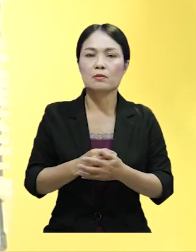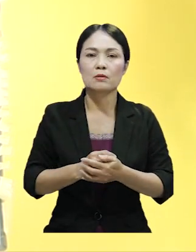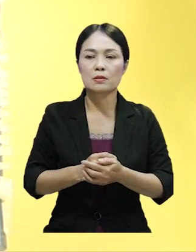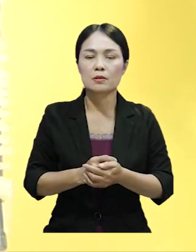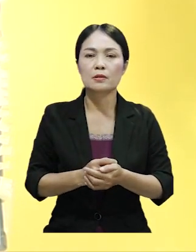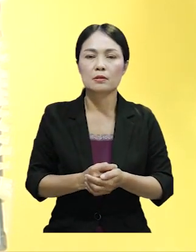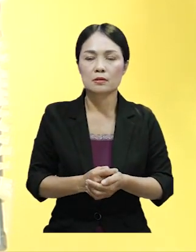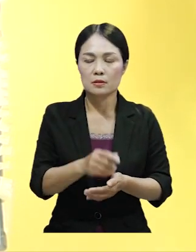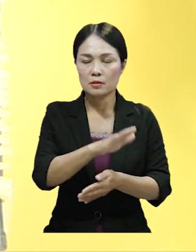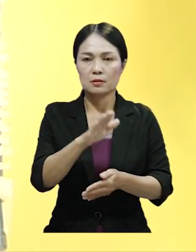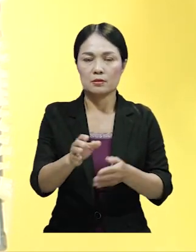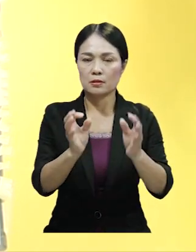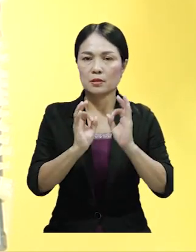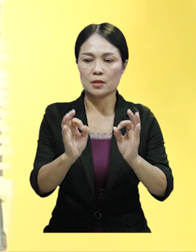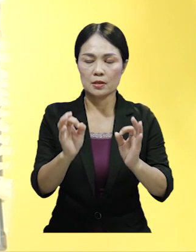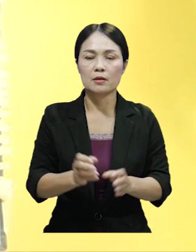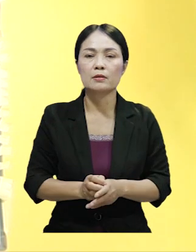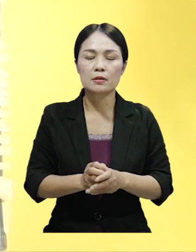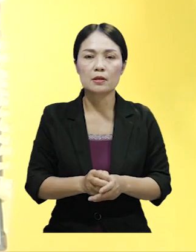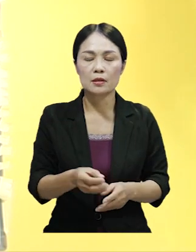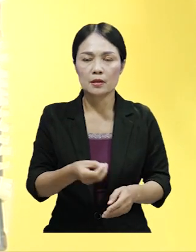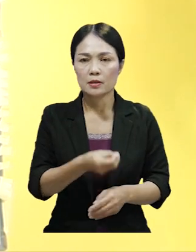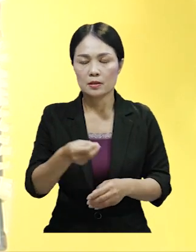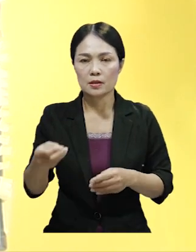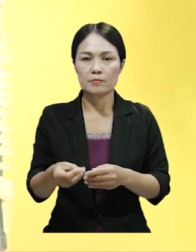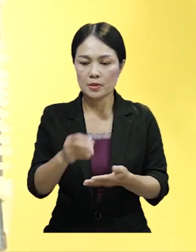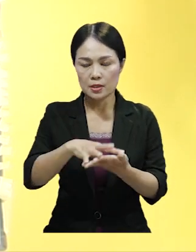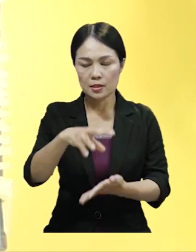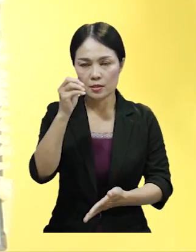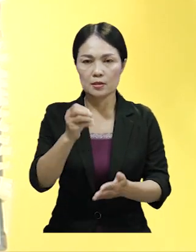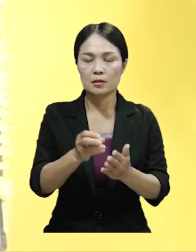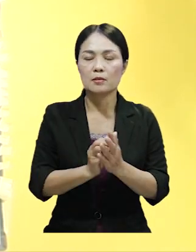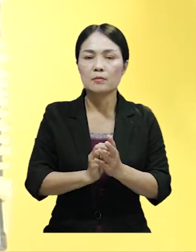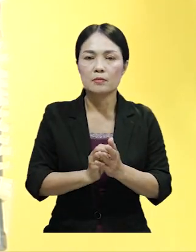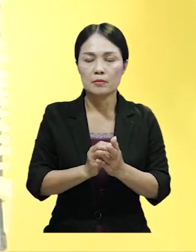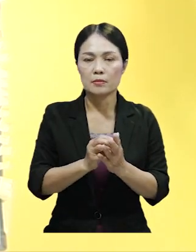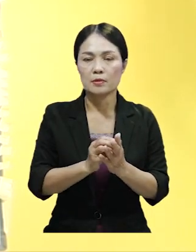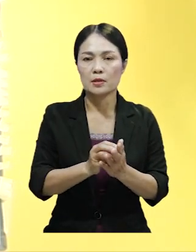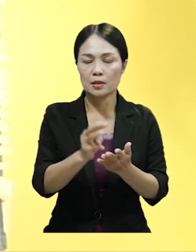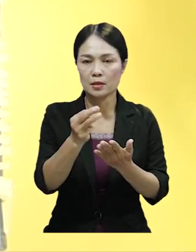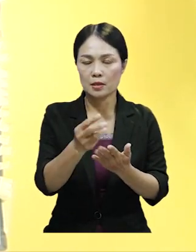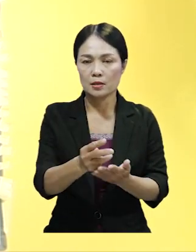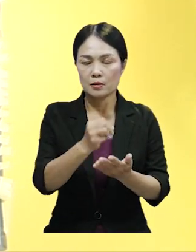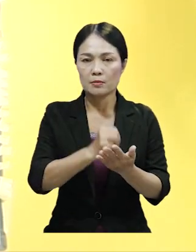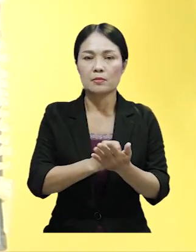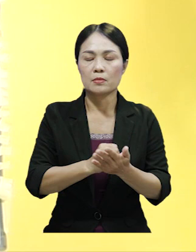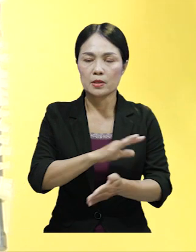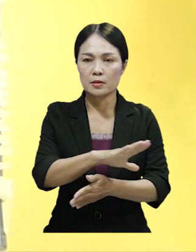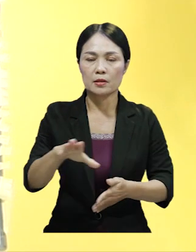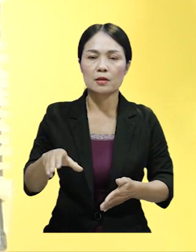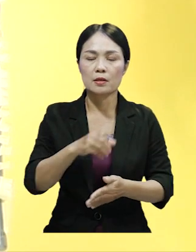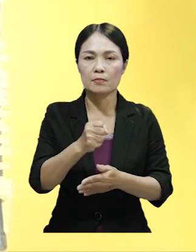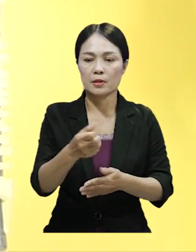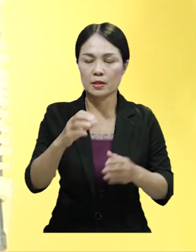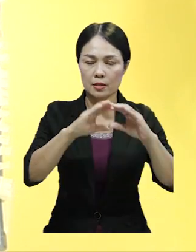ចង់ឲ្យកូនត្រៀមសម្ភារៈសិក្សាឲ្យហើយណាកូនដឹងហើយលោកគ្រូបរៀនមុខវិជ្ជាអីកូនបាទគឺភាសាខ្មែរថ្នាក់ទី6អ